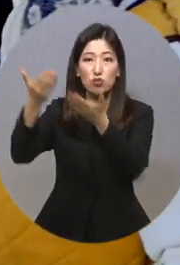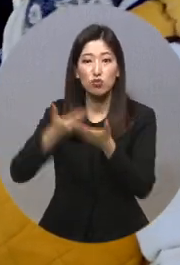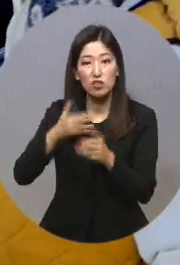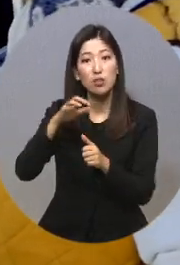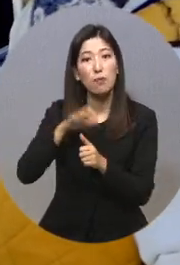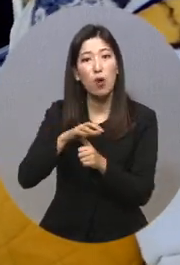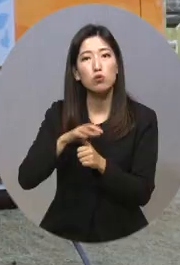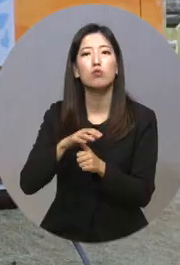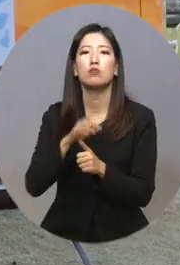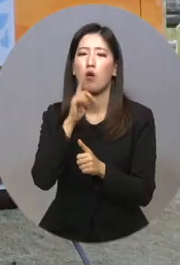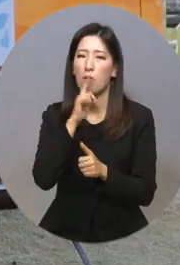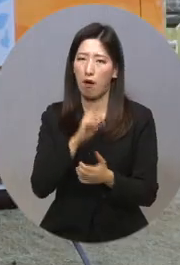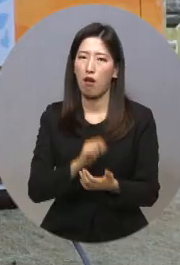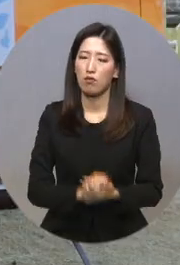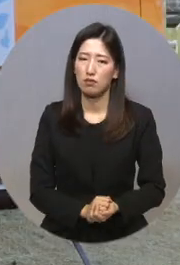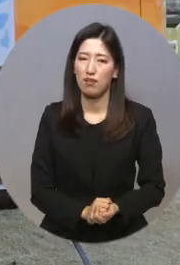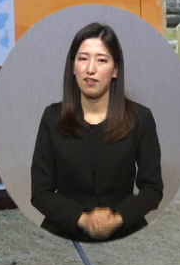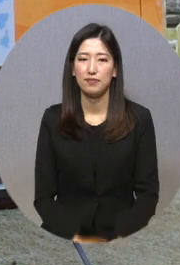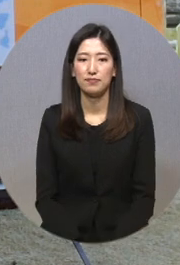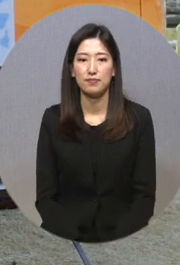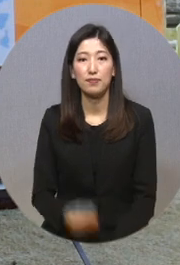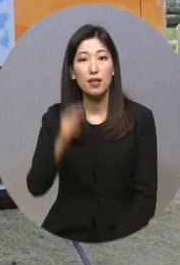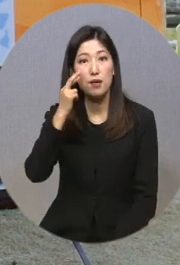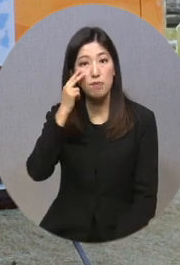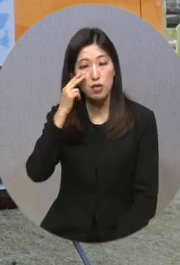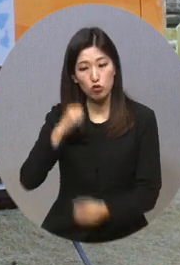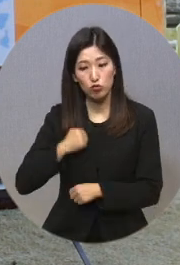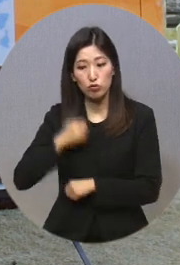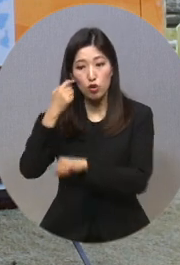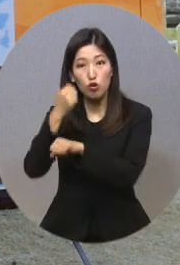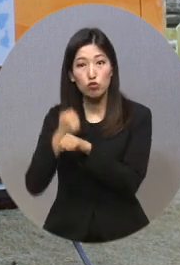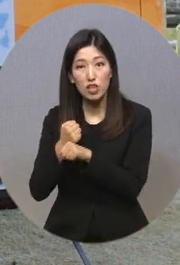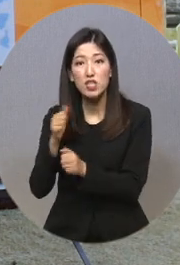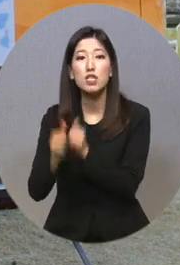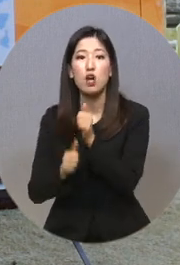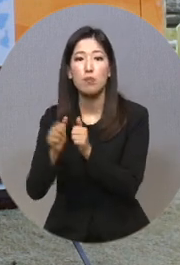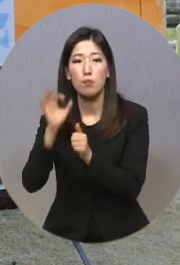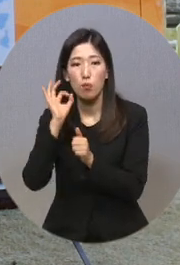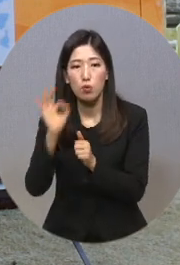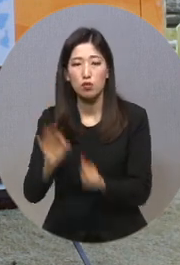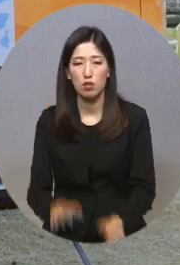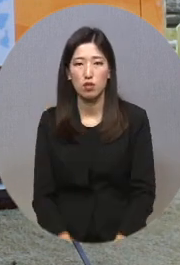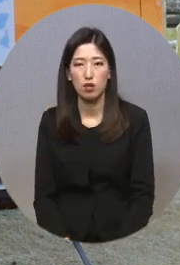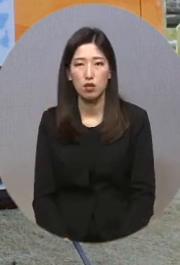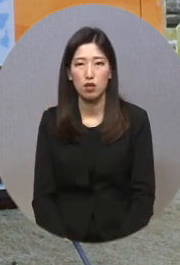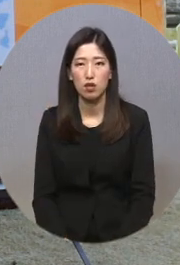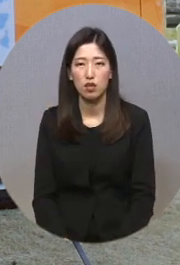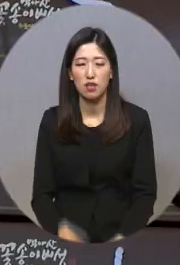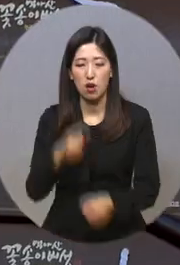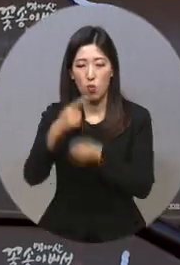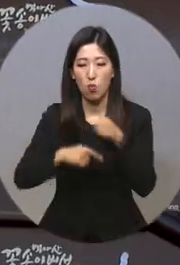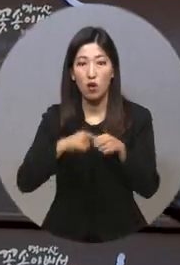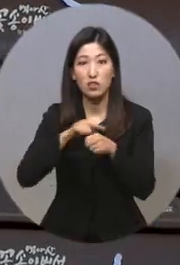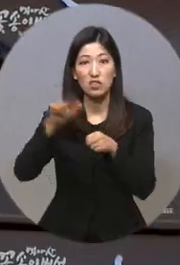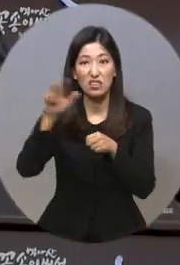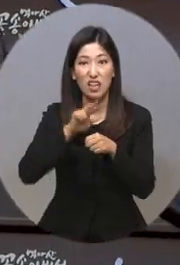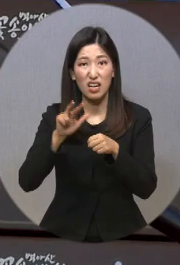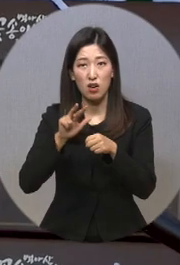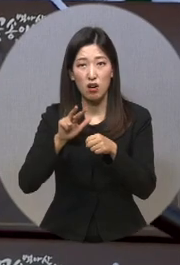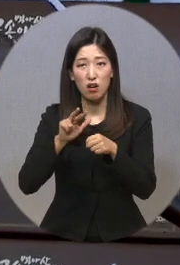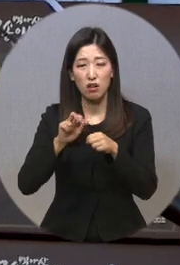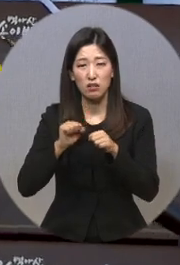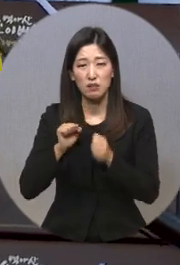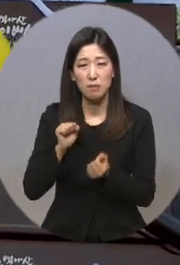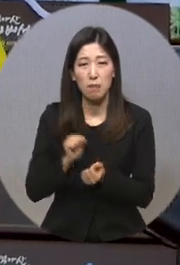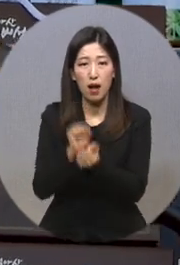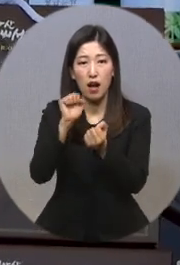버섯을 네. 미 국방연구소에서 실험을 했는데 치사량의 감마 방사선 센 쥐를 그